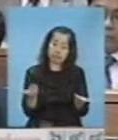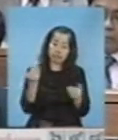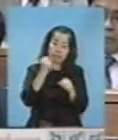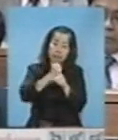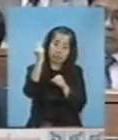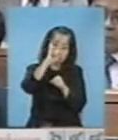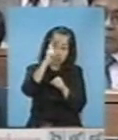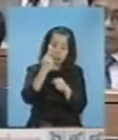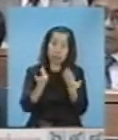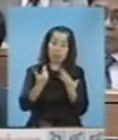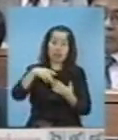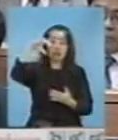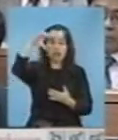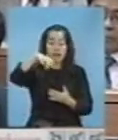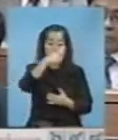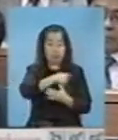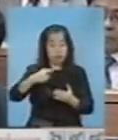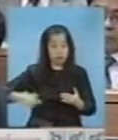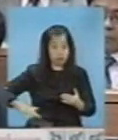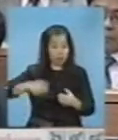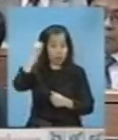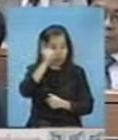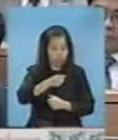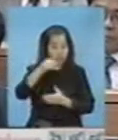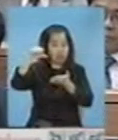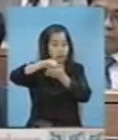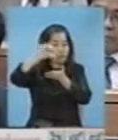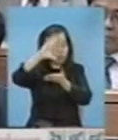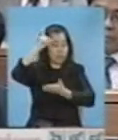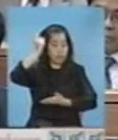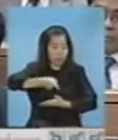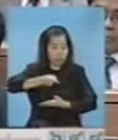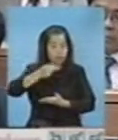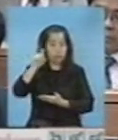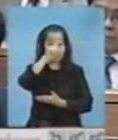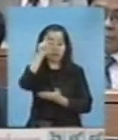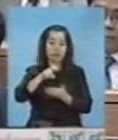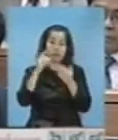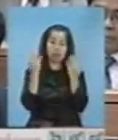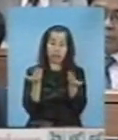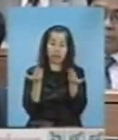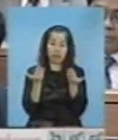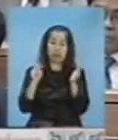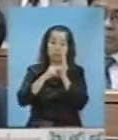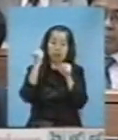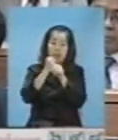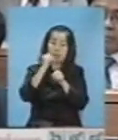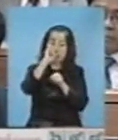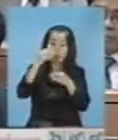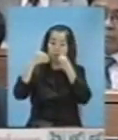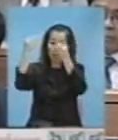ว่าสถาบันหลักของประเทศจะไม่ถูกกระทบกระเทือนในสิ่งอันไม่บังควรและสิ่งอันไม่สมคว